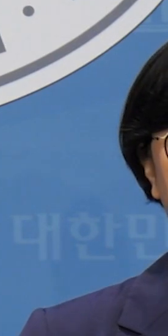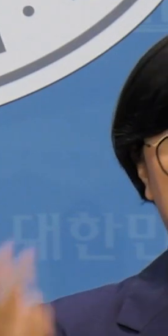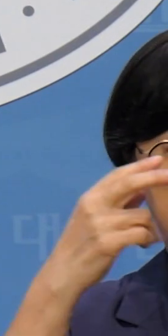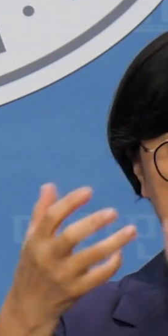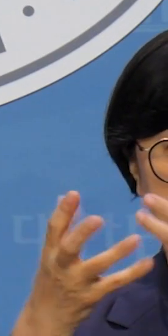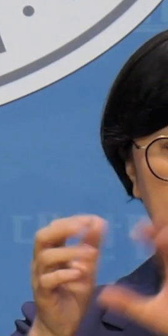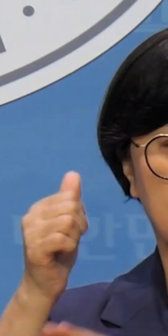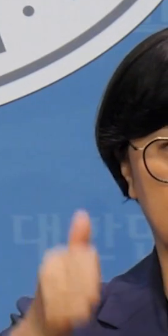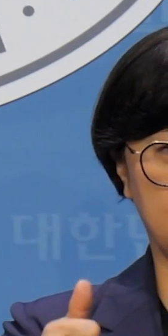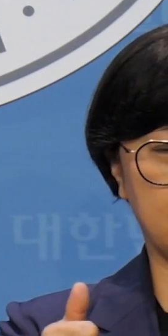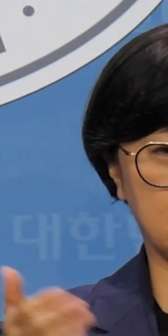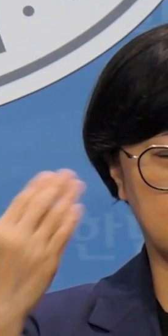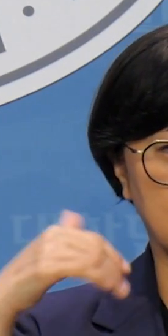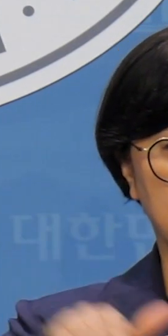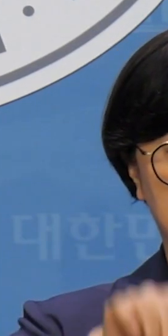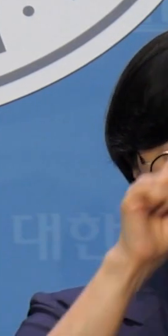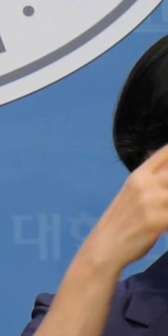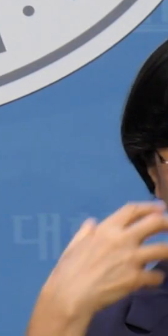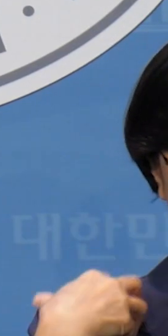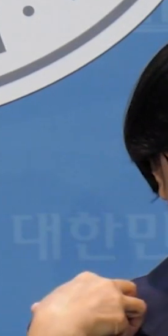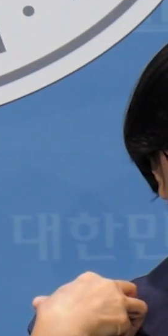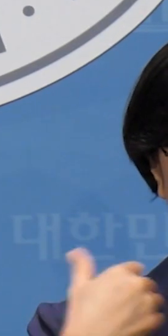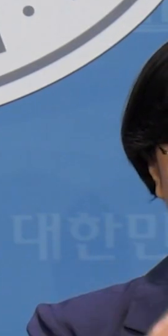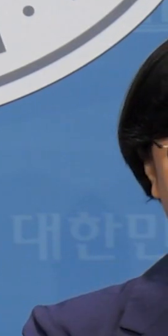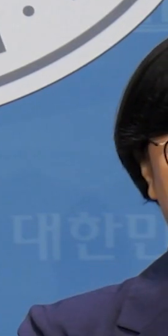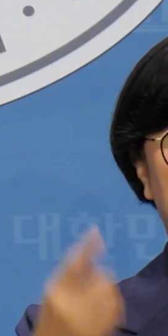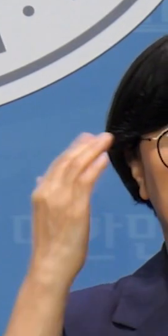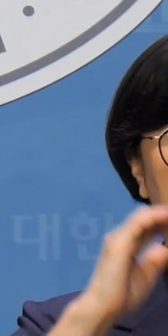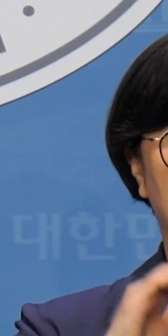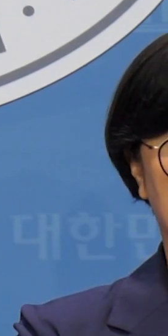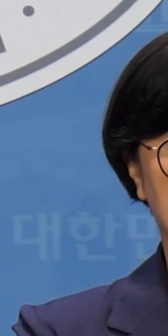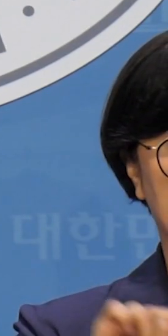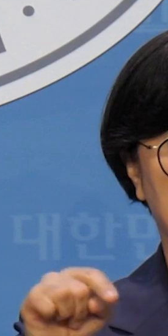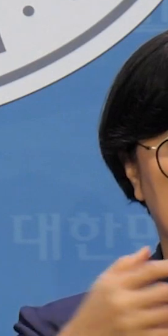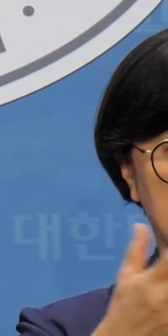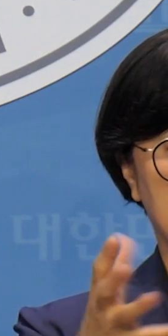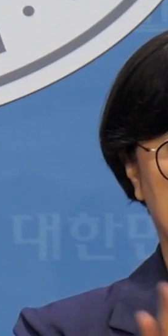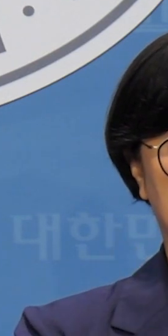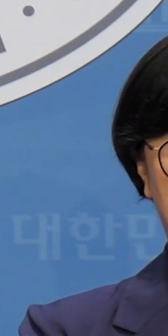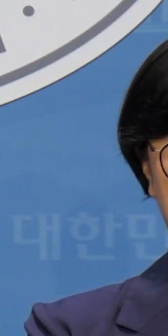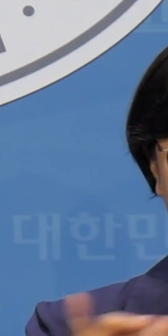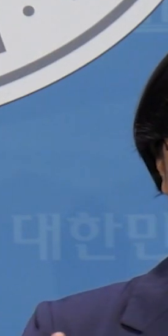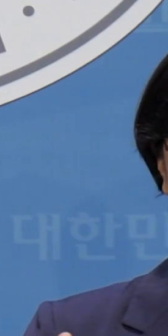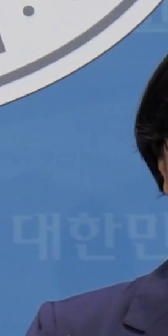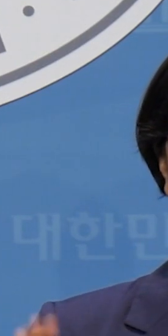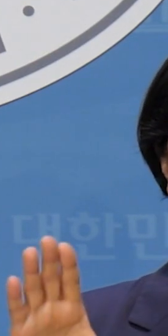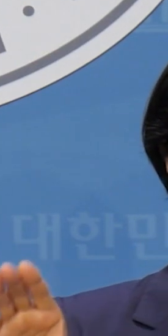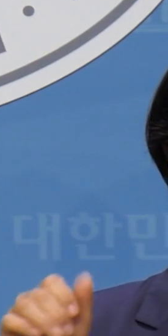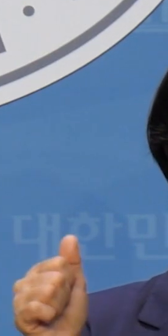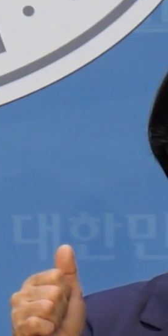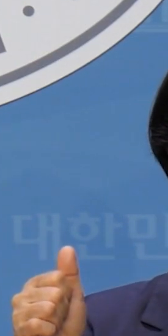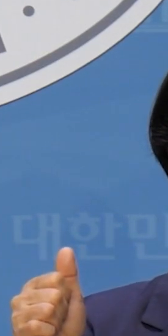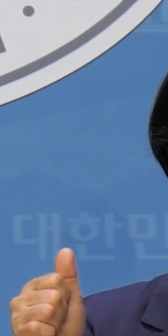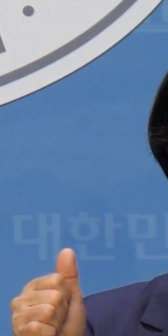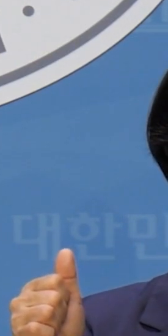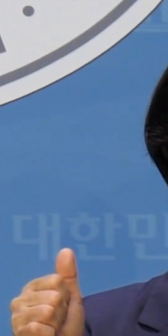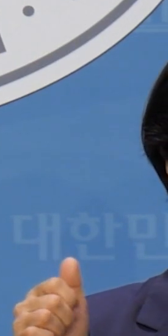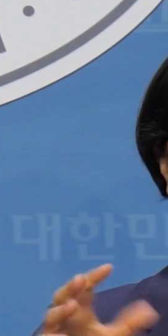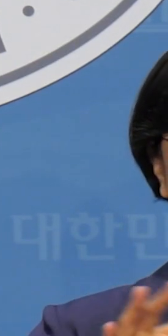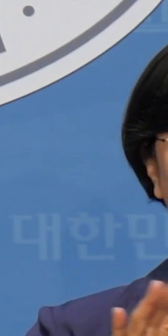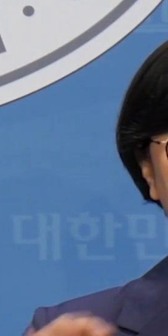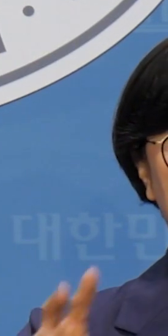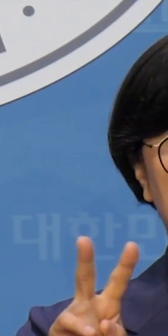감사원의 감사 결과 지난 문재인 정권에서 청와대 정책실장 4명과 장관, 청와대